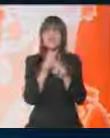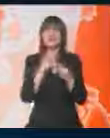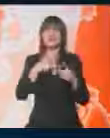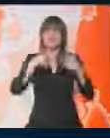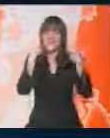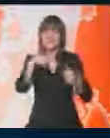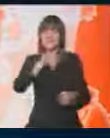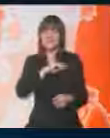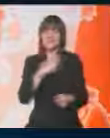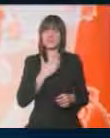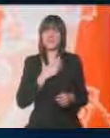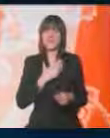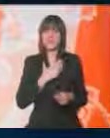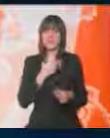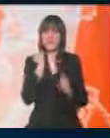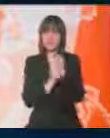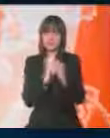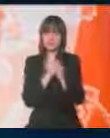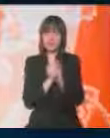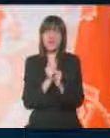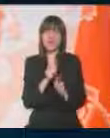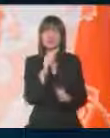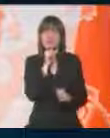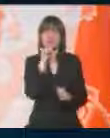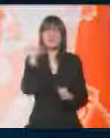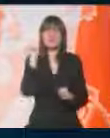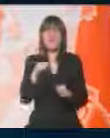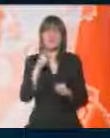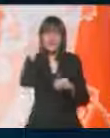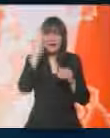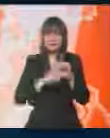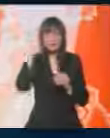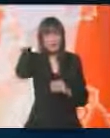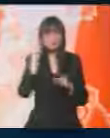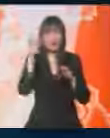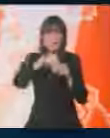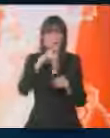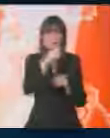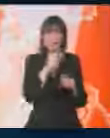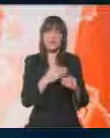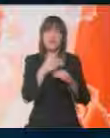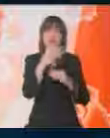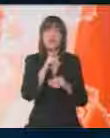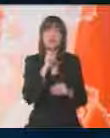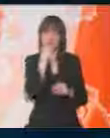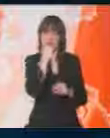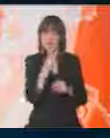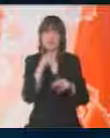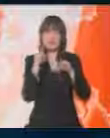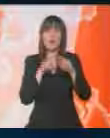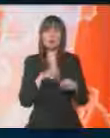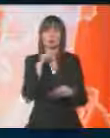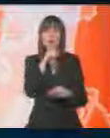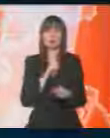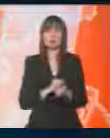za sobstvene zločine i da se inak na kraju Kosovo uključuje u taj proces koji, u kome vidimo da su ostali već dosta